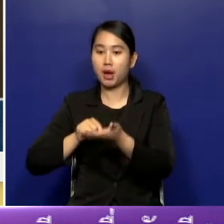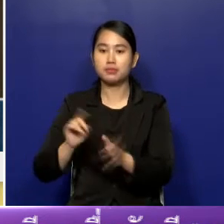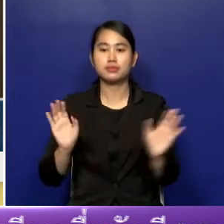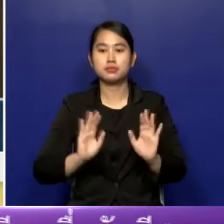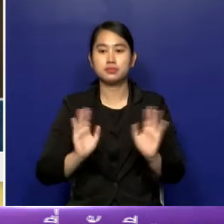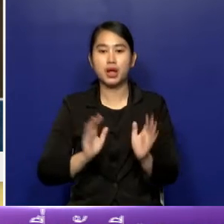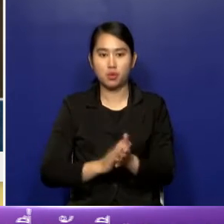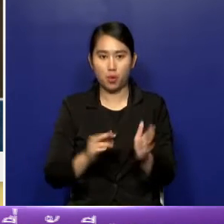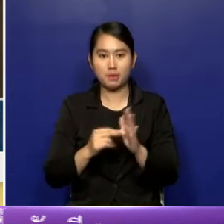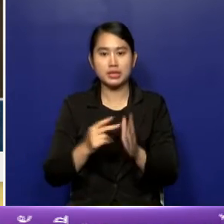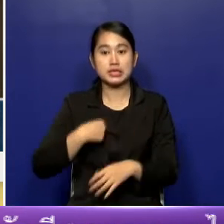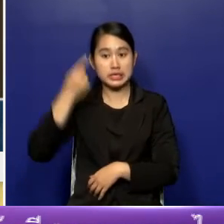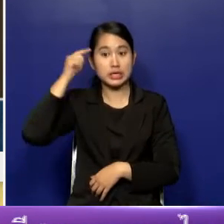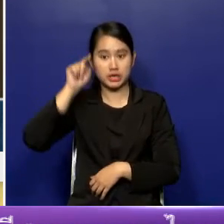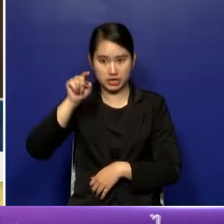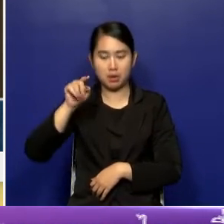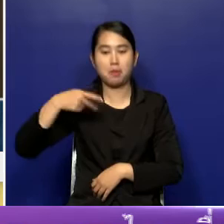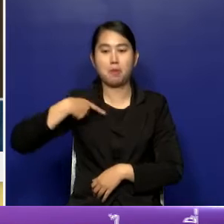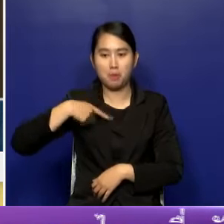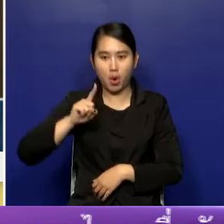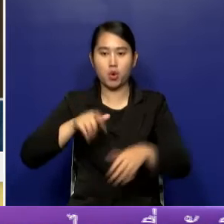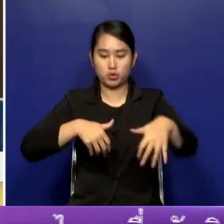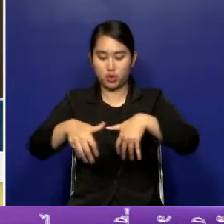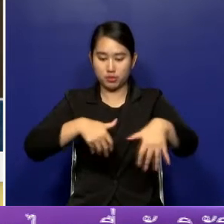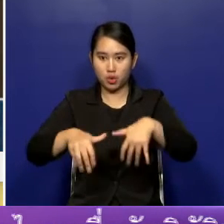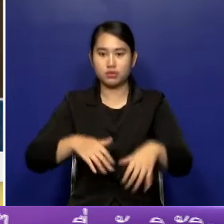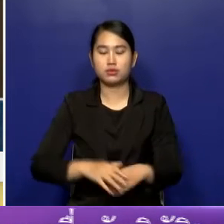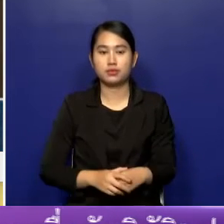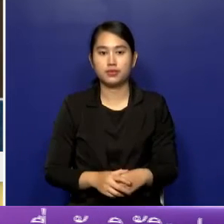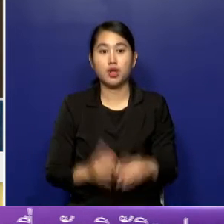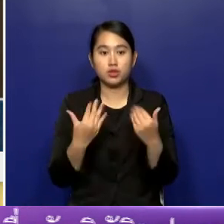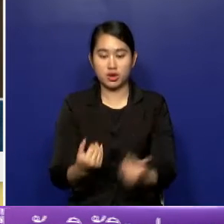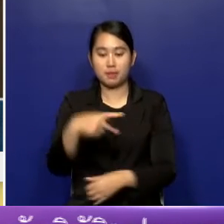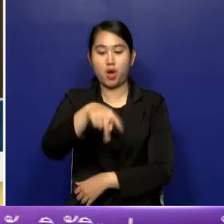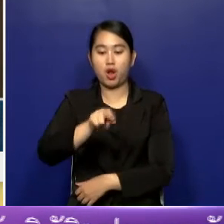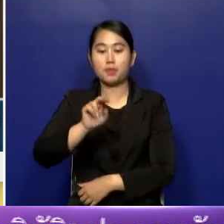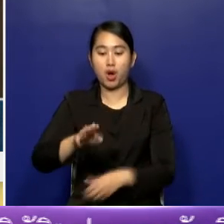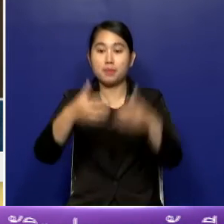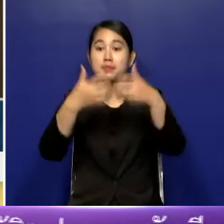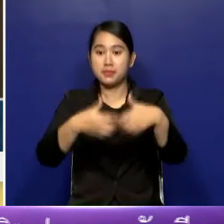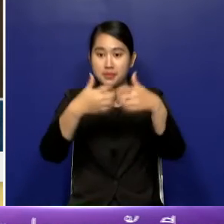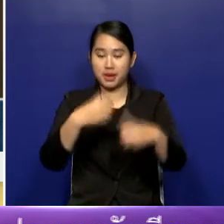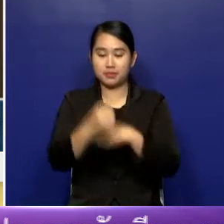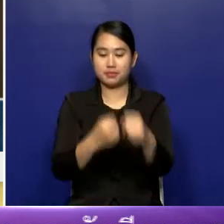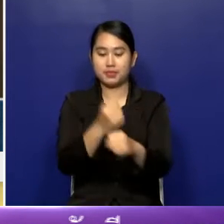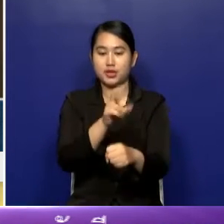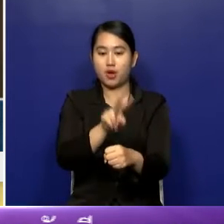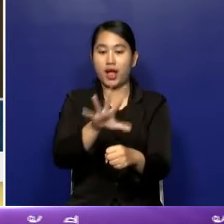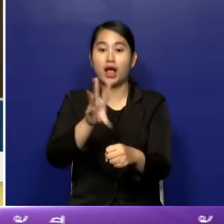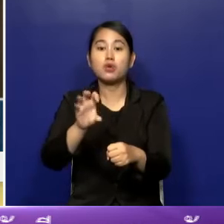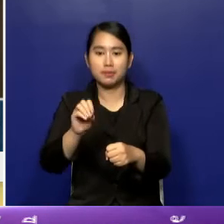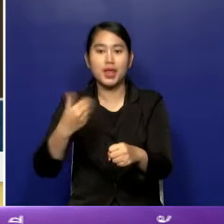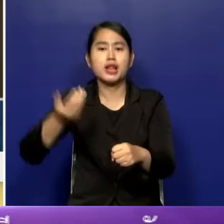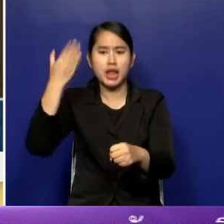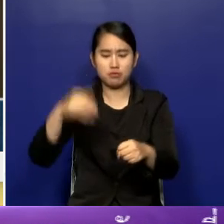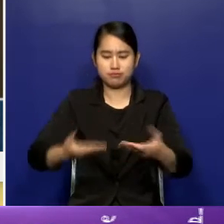นี้ photore บาเช็ชบ